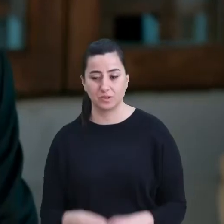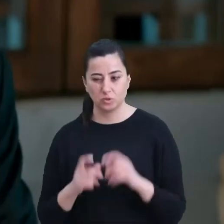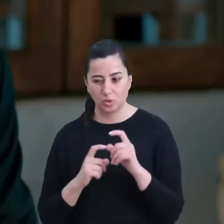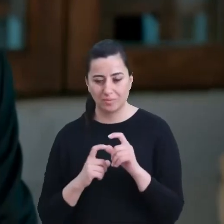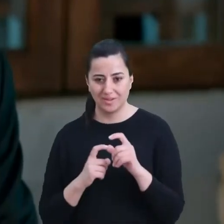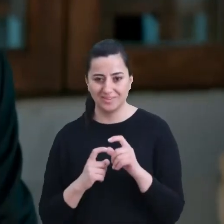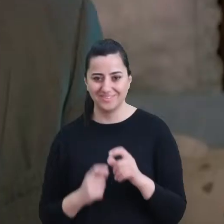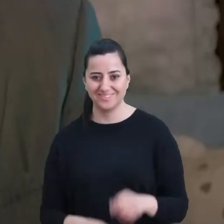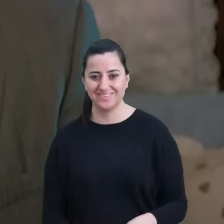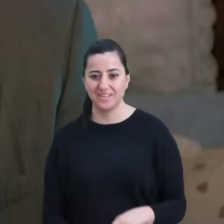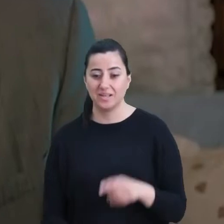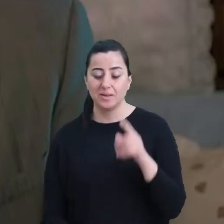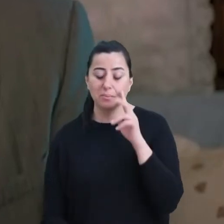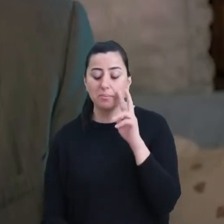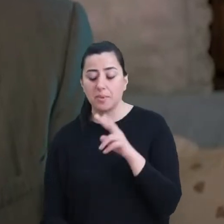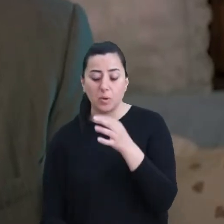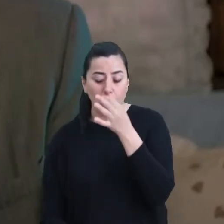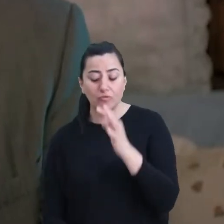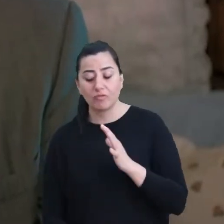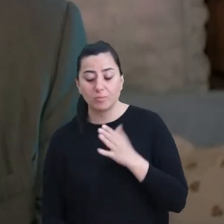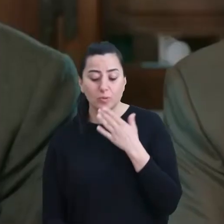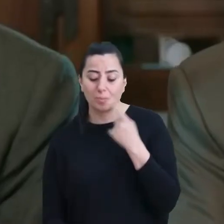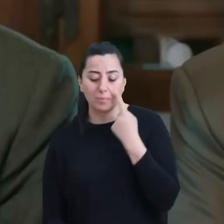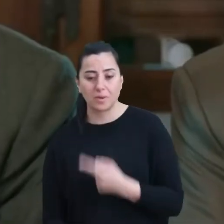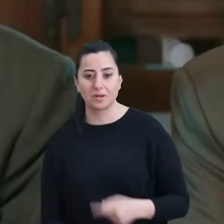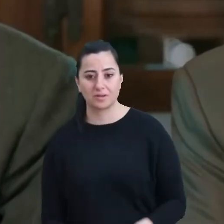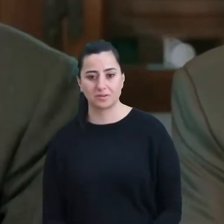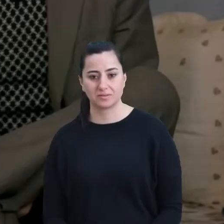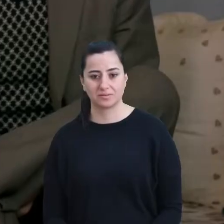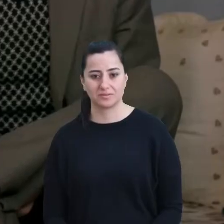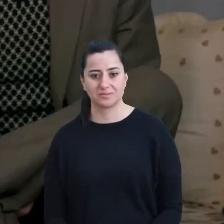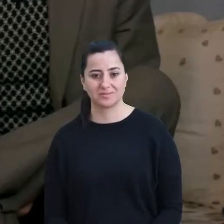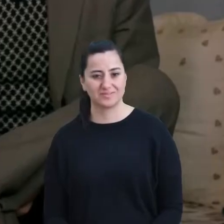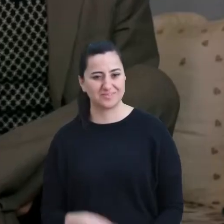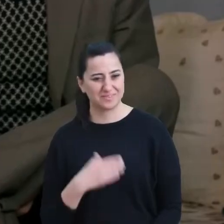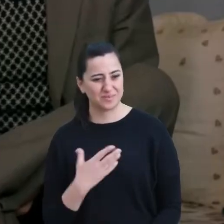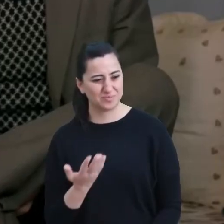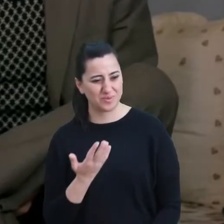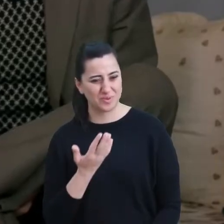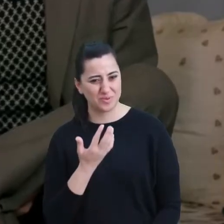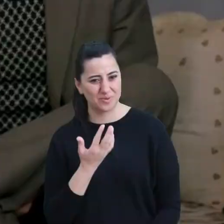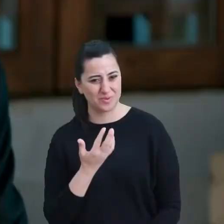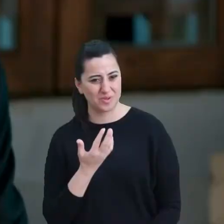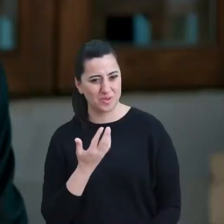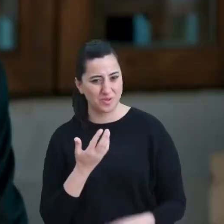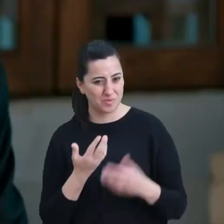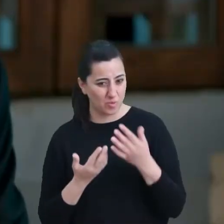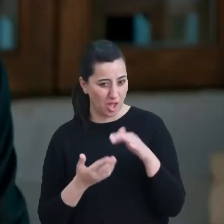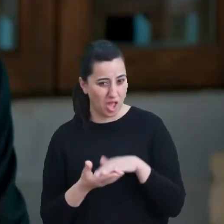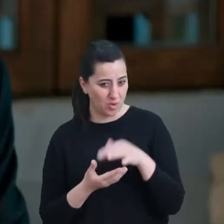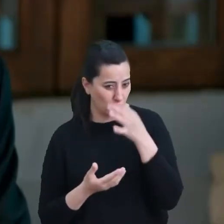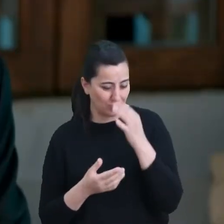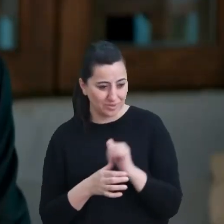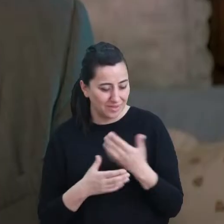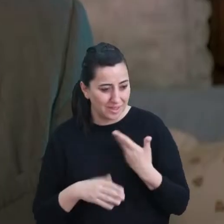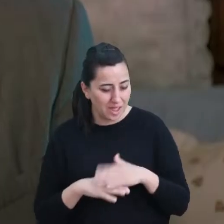Süleyman, çaktırmadan onu koklasan ki şu benim ayağı kokuyor be. Nasıl koklayayım Emin? Çömelen mi? Ayağını omuzuma